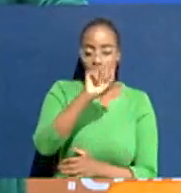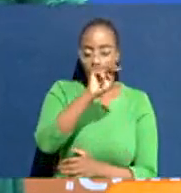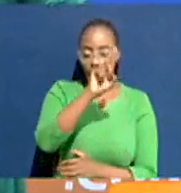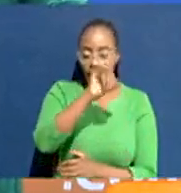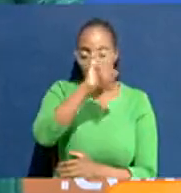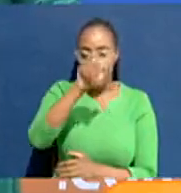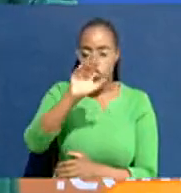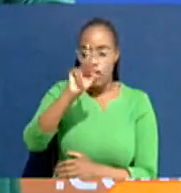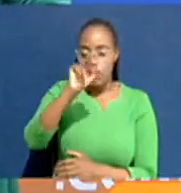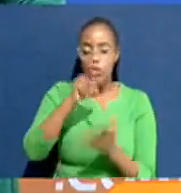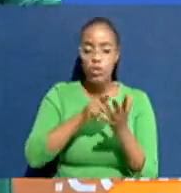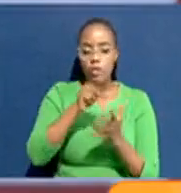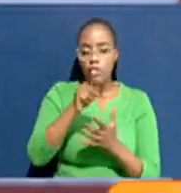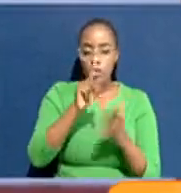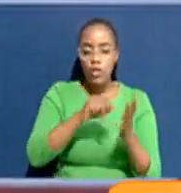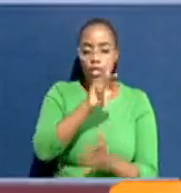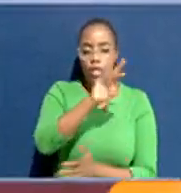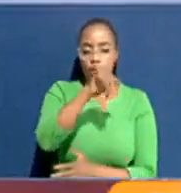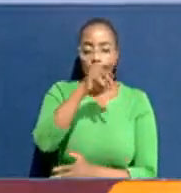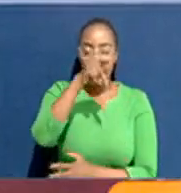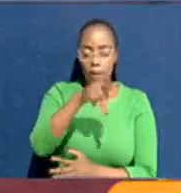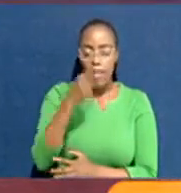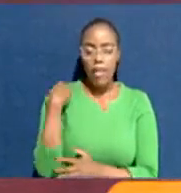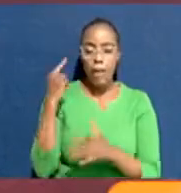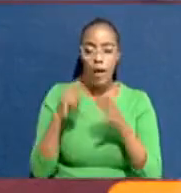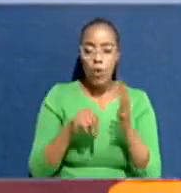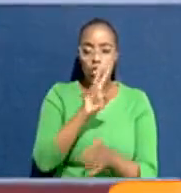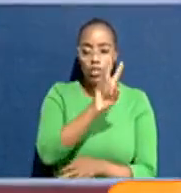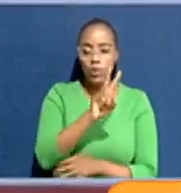mshindi, tuma neno KJP kwa nambari